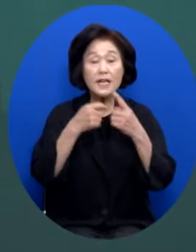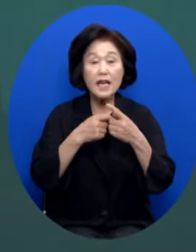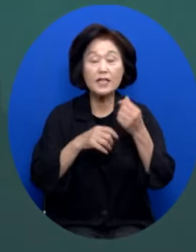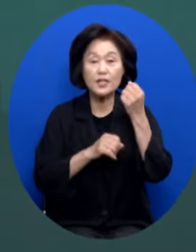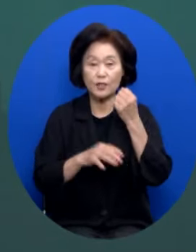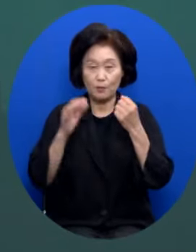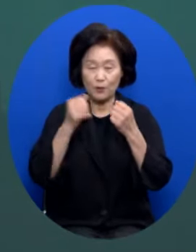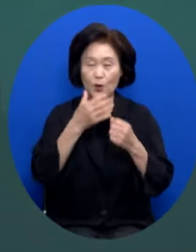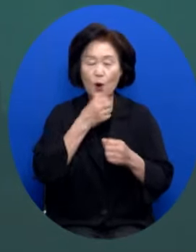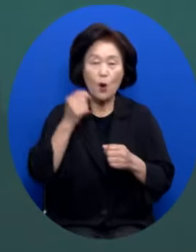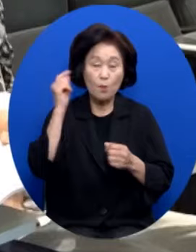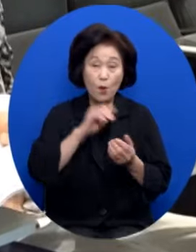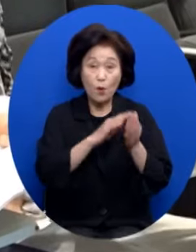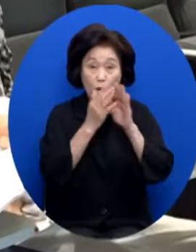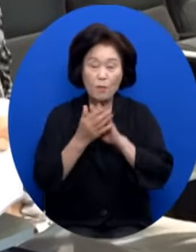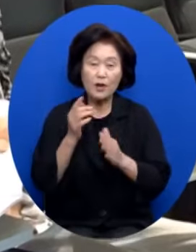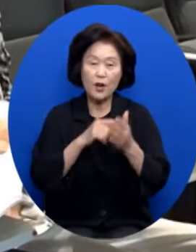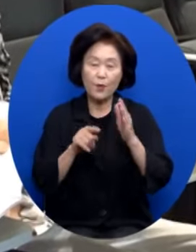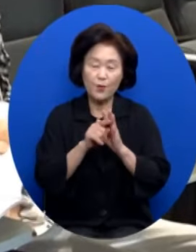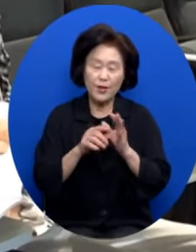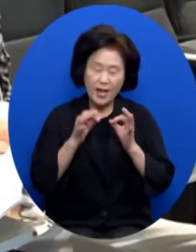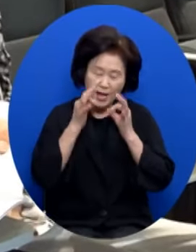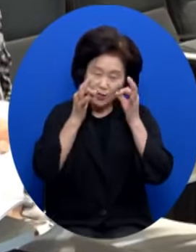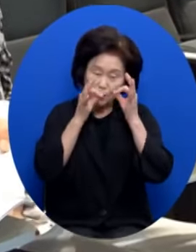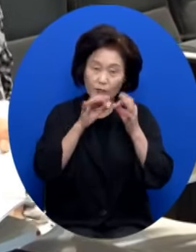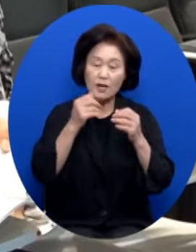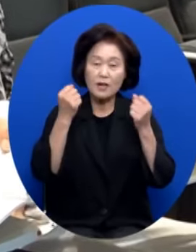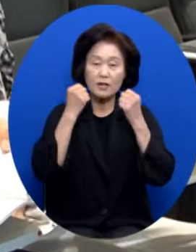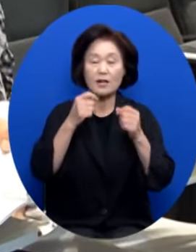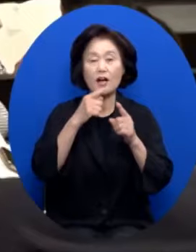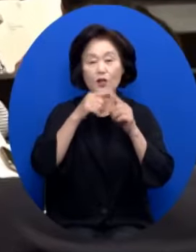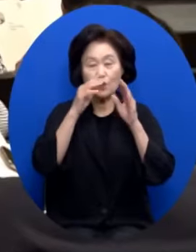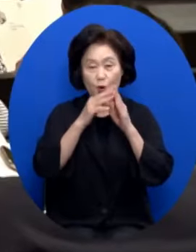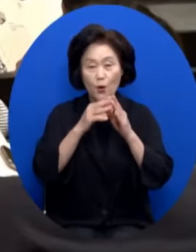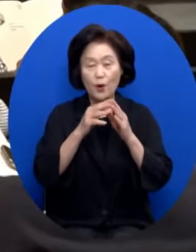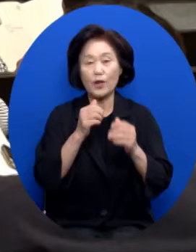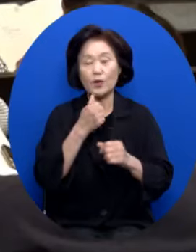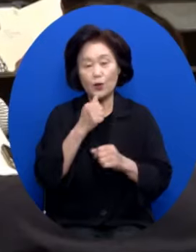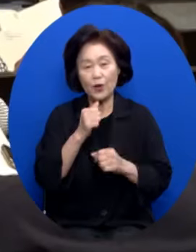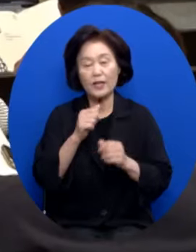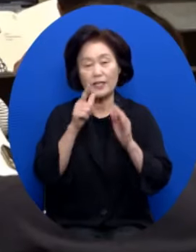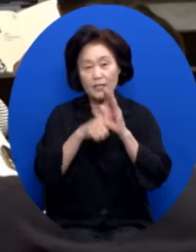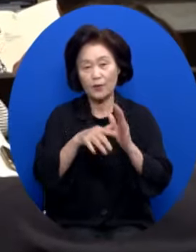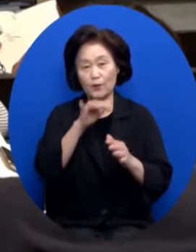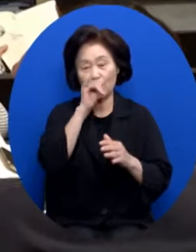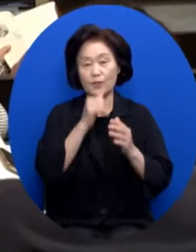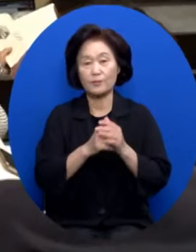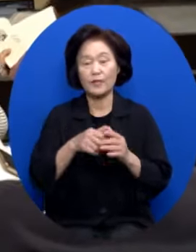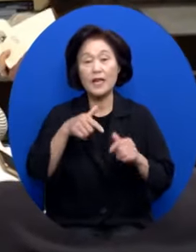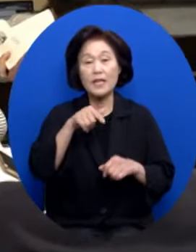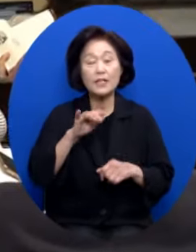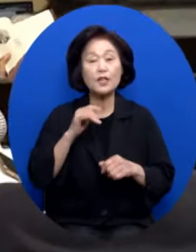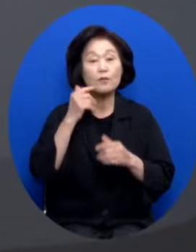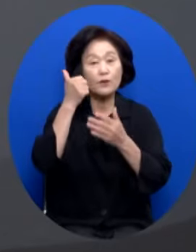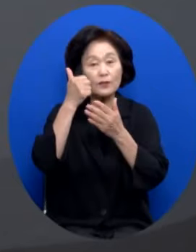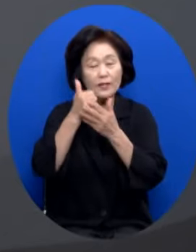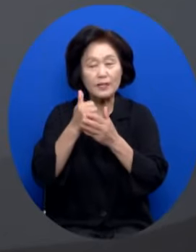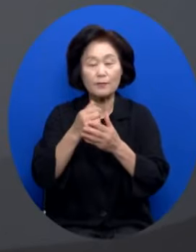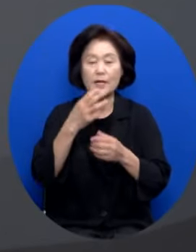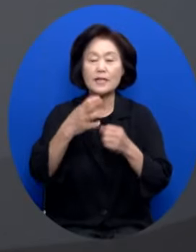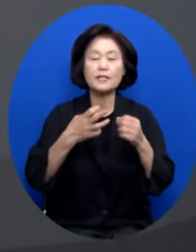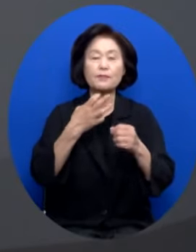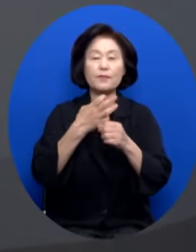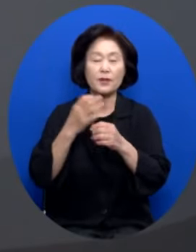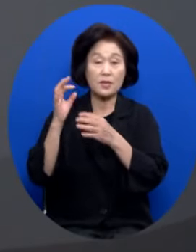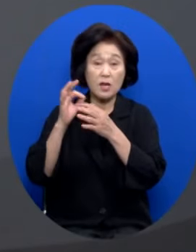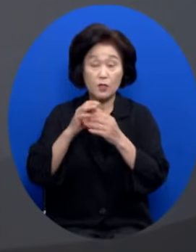위해 힘쓰고 있는 건강한 교회를 소개하는 시간도 가졌습니다. 성복중앙교회 길성은 목사는 13년간